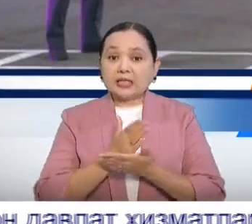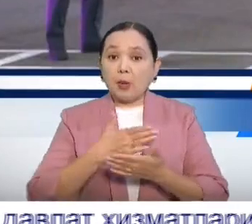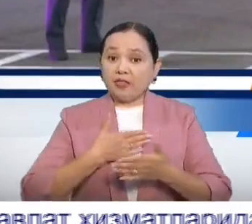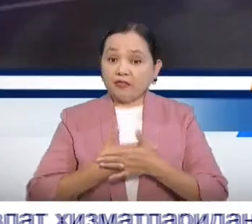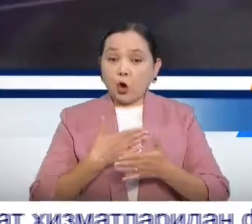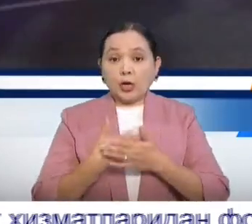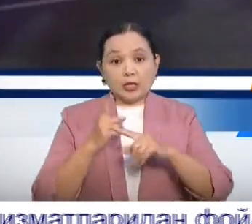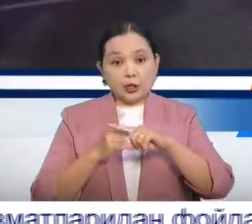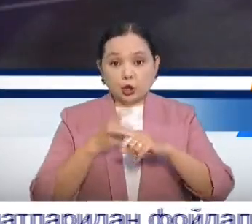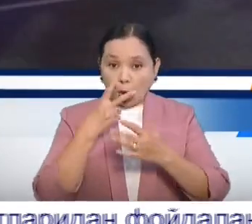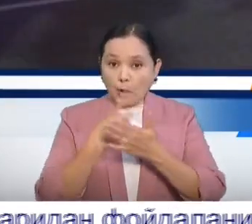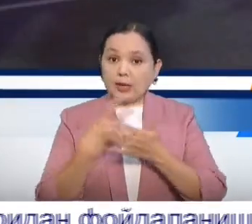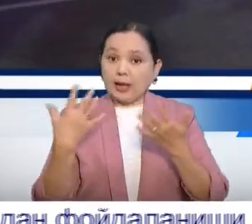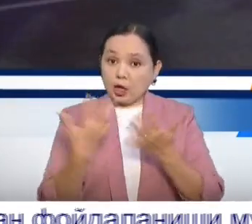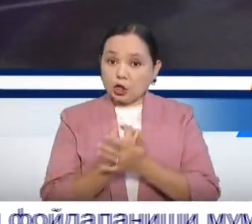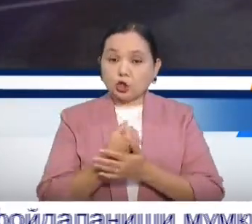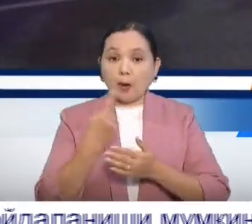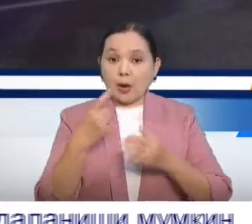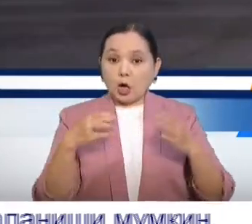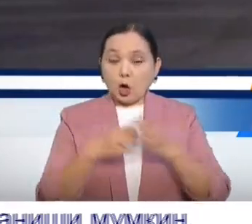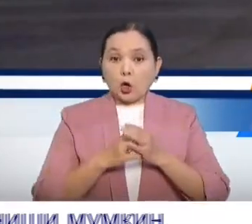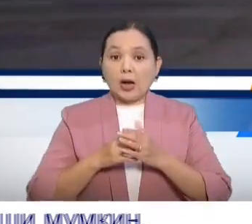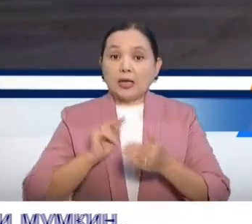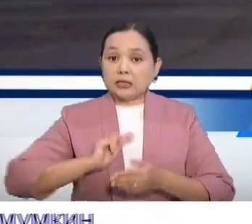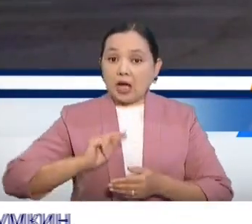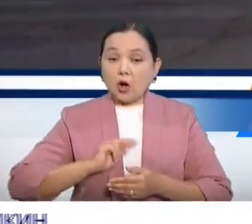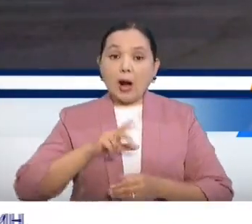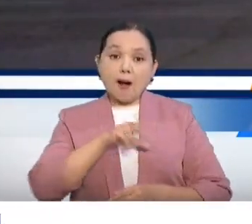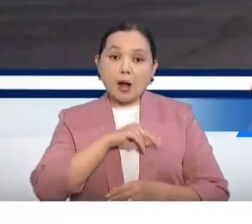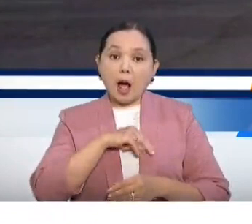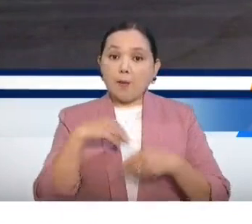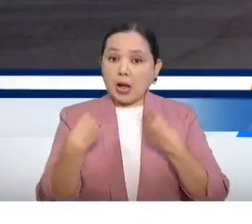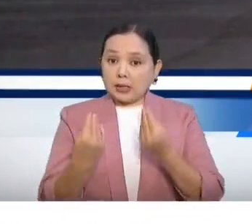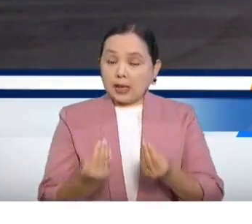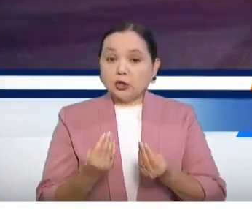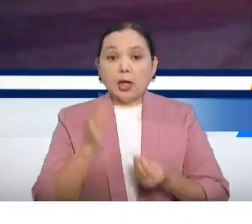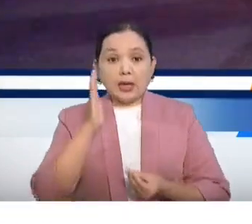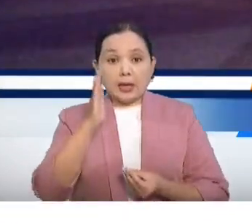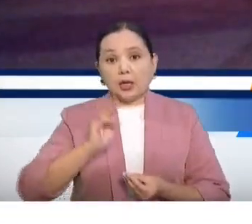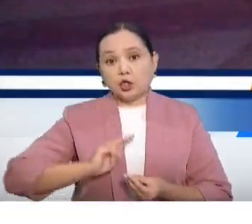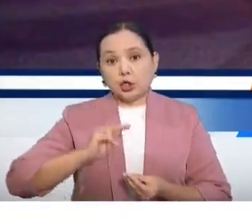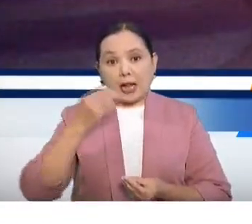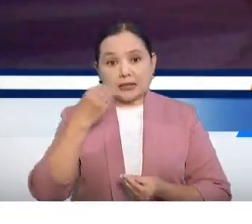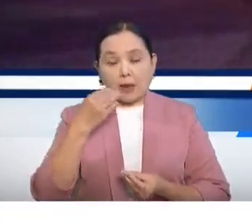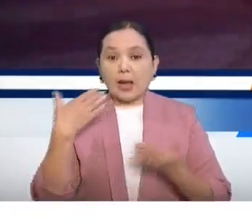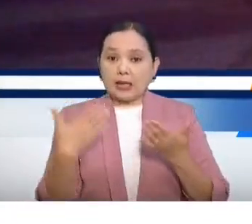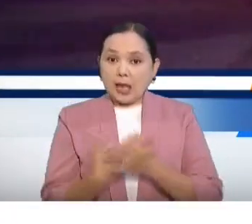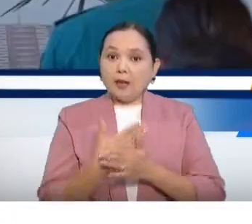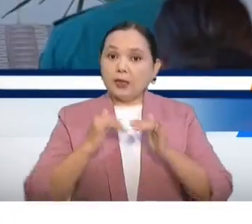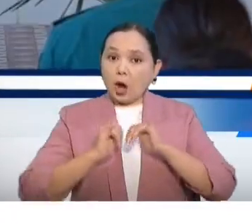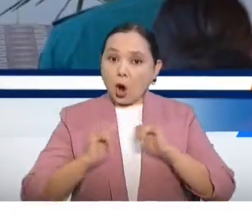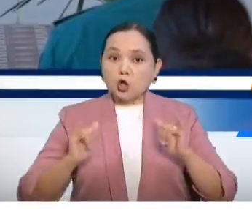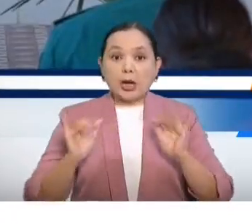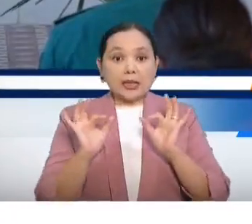davomida ijobiy ko'rsatkichlarga erishgan bir guruh soha vakillarining rag'batlantirilishi esa kelgusida ish samaradorligini yanada